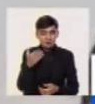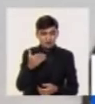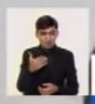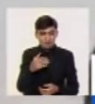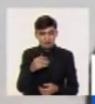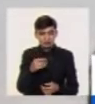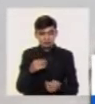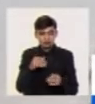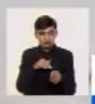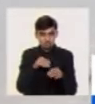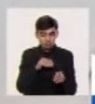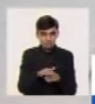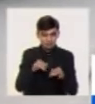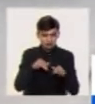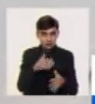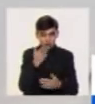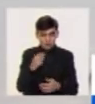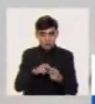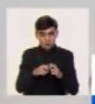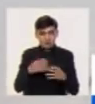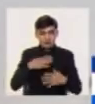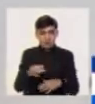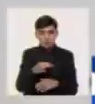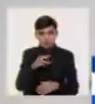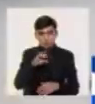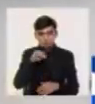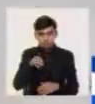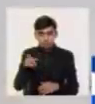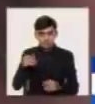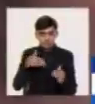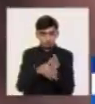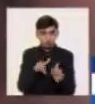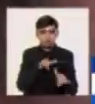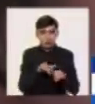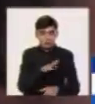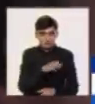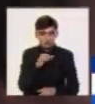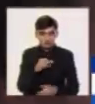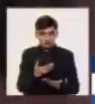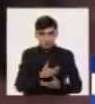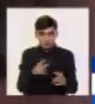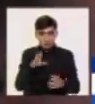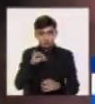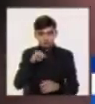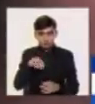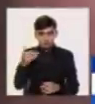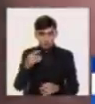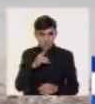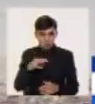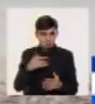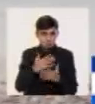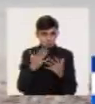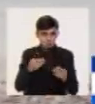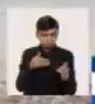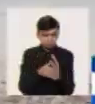республикамен шешілмеген мәселе болып жатырса, не себепті облыстық бюджеттен ол ақша жұмсалынған? Осылайша тұрғындар бюджетке тиесілі миллиондардың